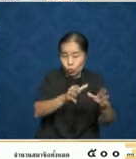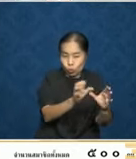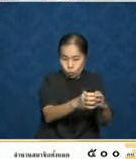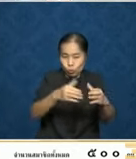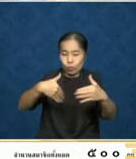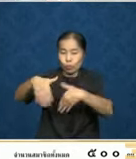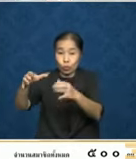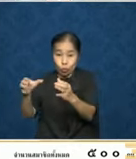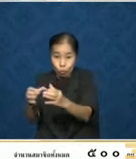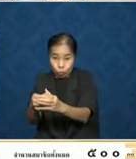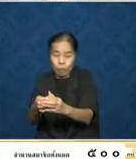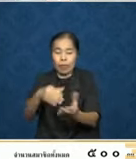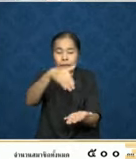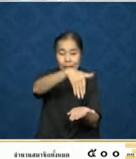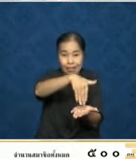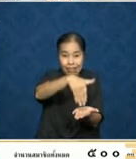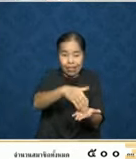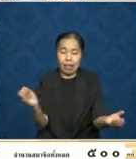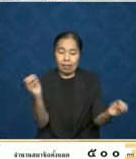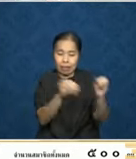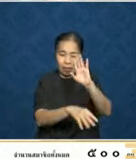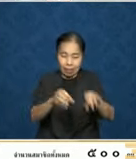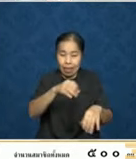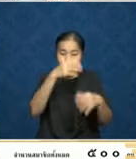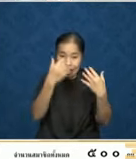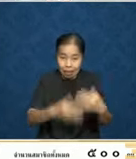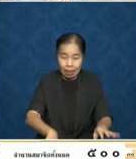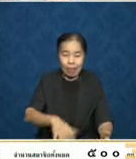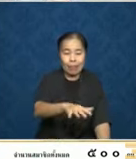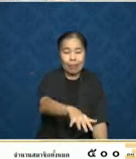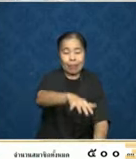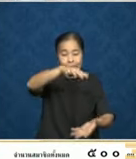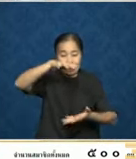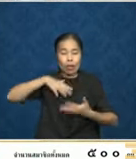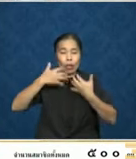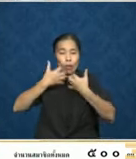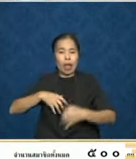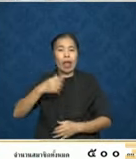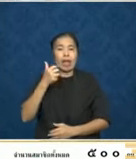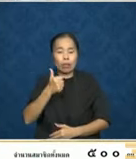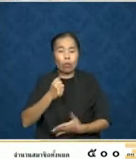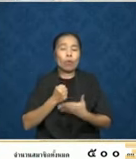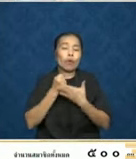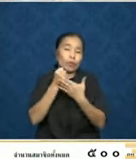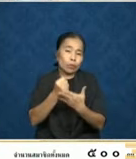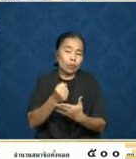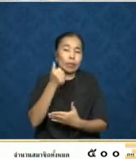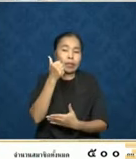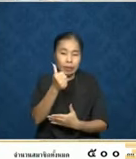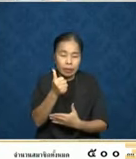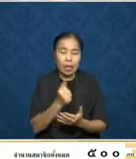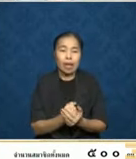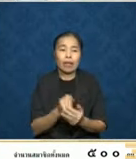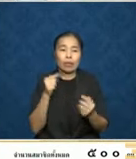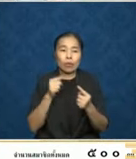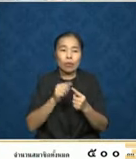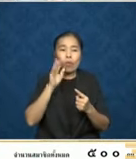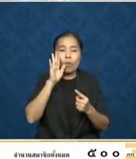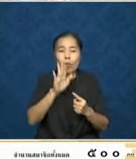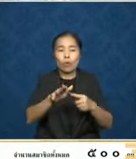มทำเป็นเครดิตให้เขาสามารถเขาไปแลกซื้อของในชุมชนได้นี่ก็เป็นการช่วยลดขยะอีกทางหนึ่งนอกเหนือจากเป็นขยะที่